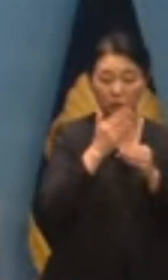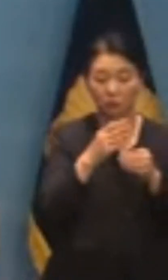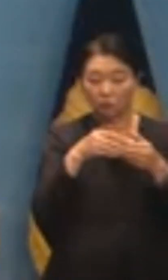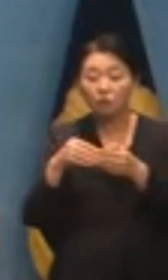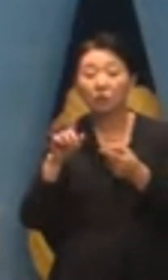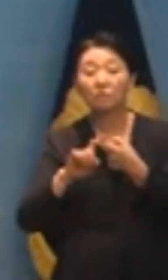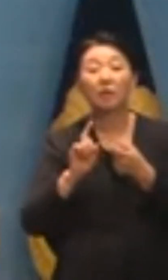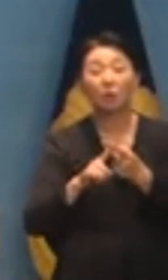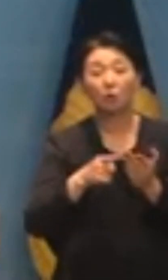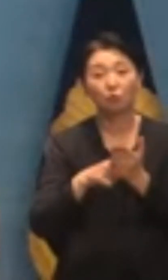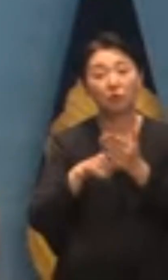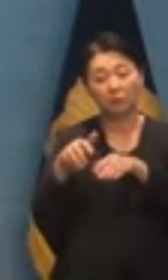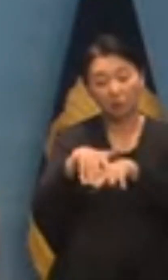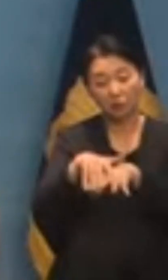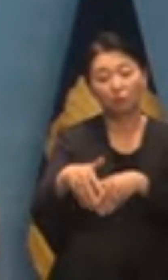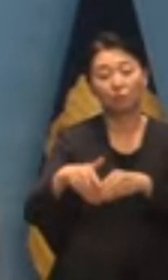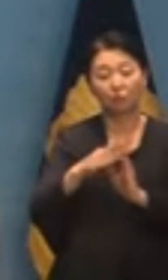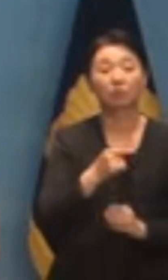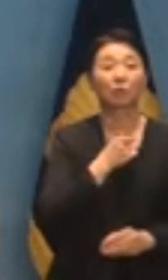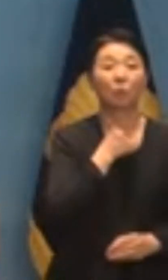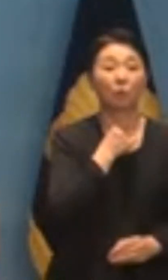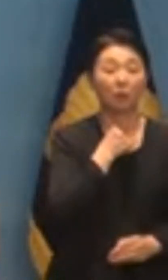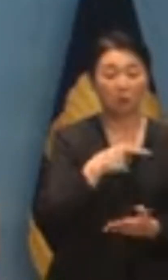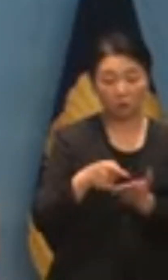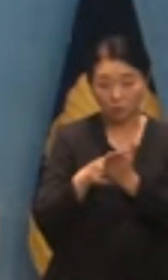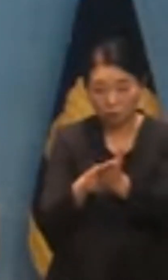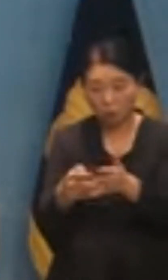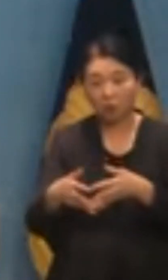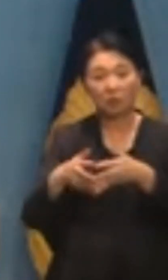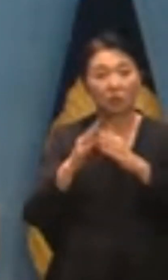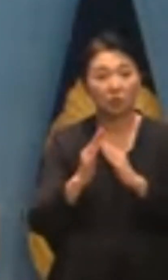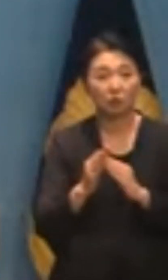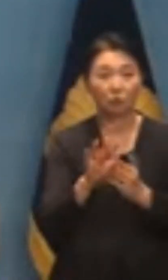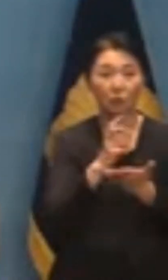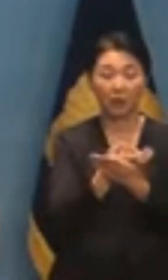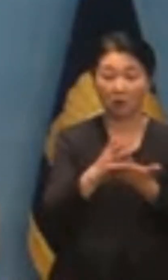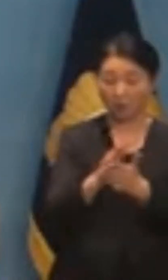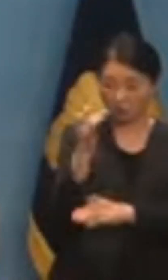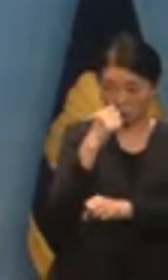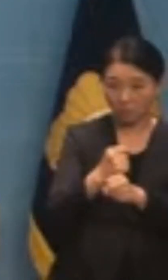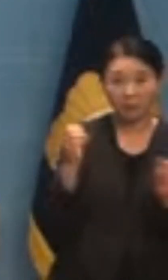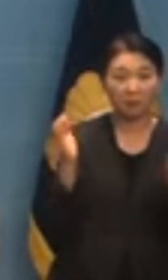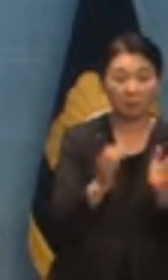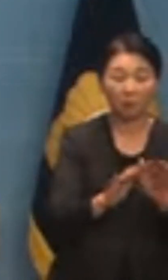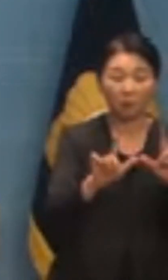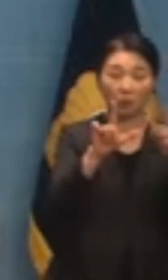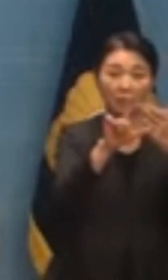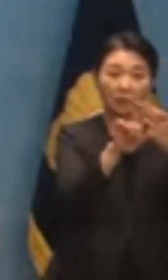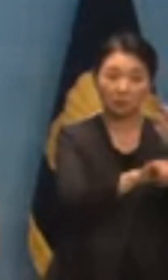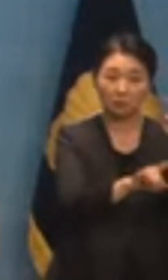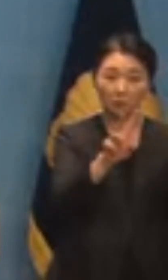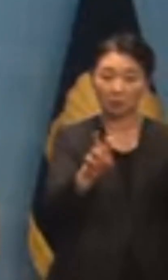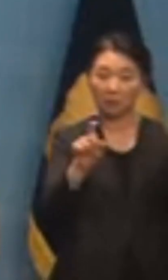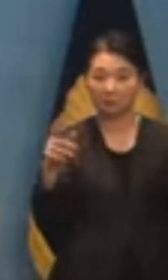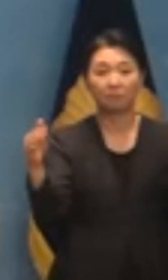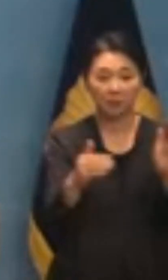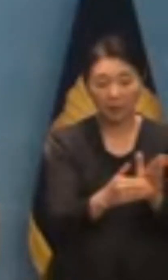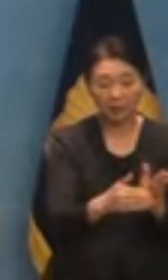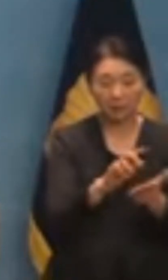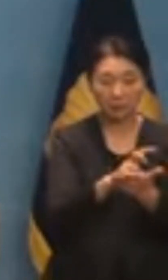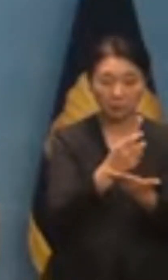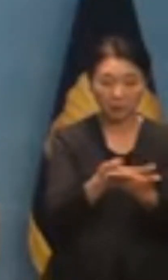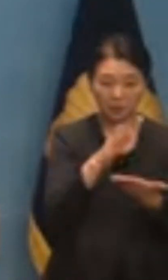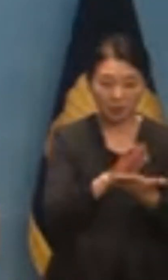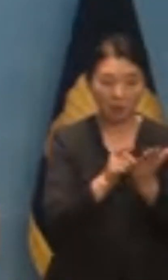위한 추진기구를 만들겠습니다. 추진기구가 개헌안 기초작업을 해서 올해 12월 31일까지